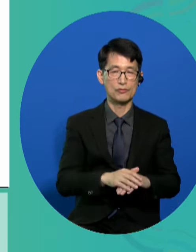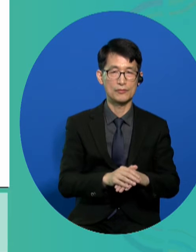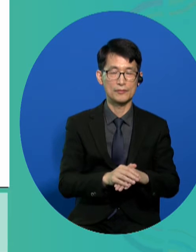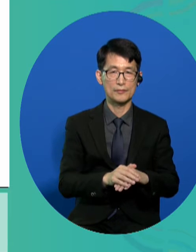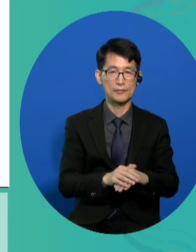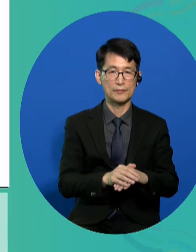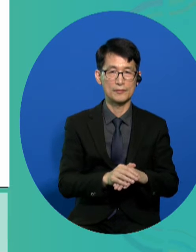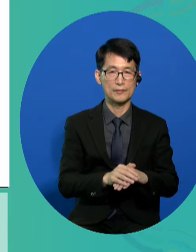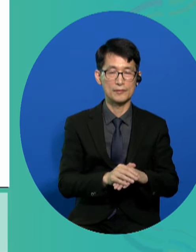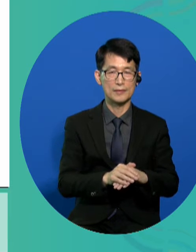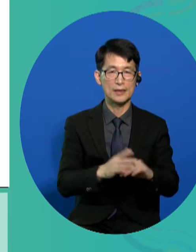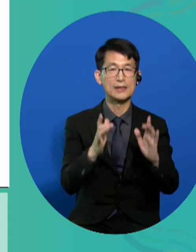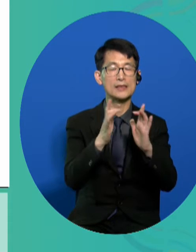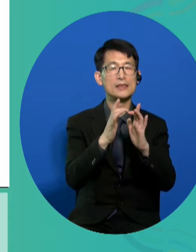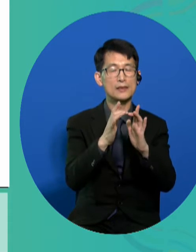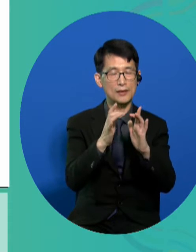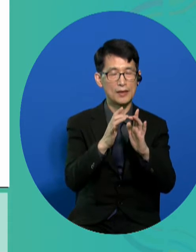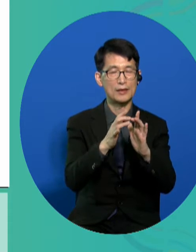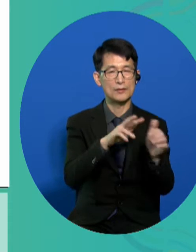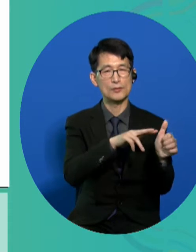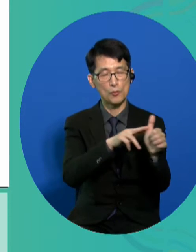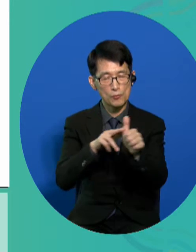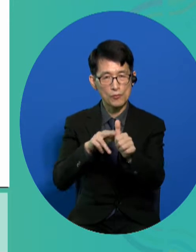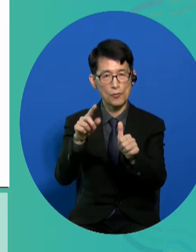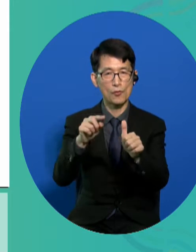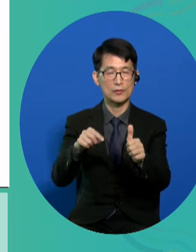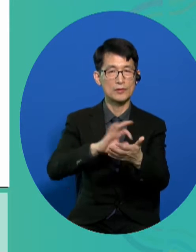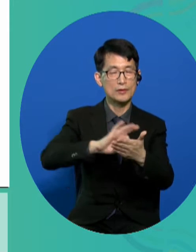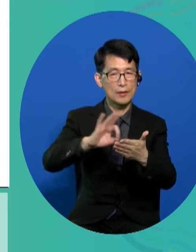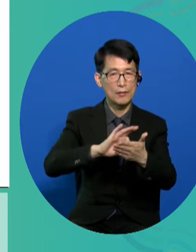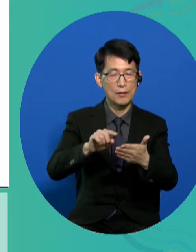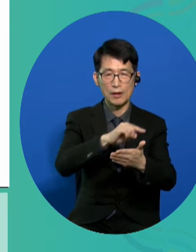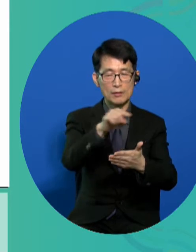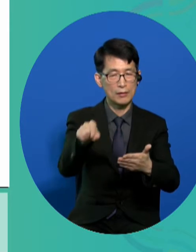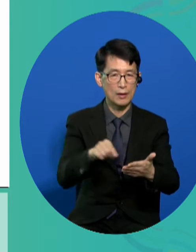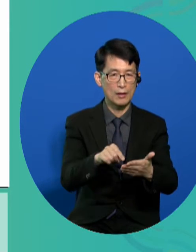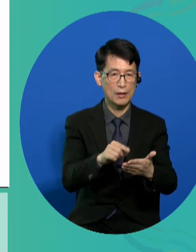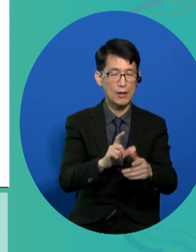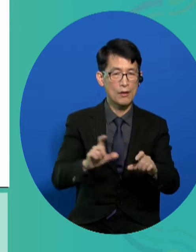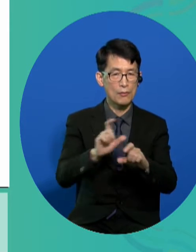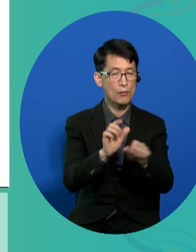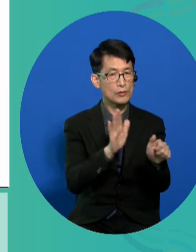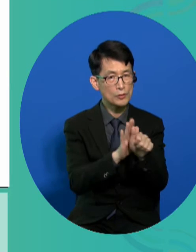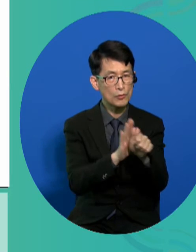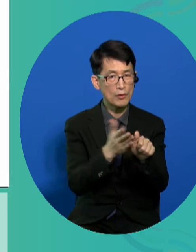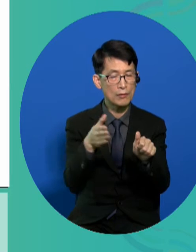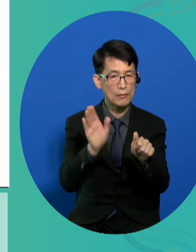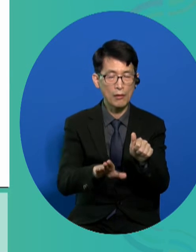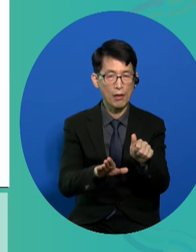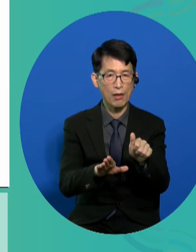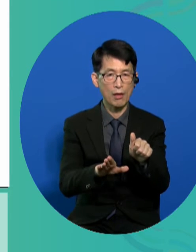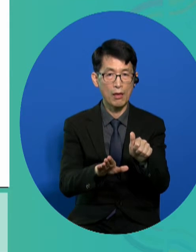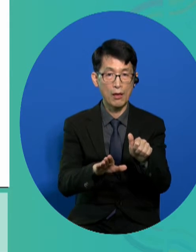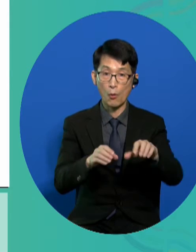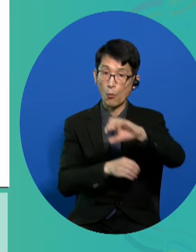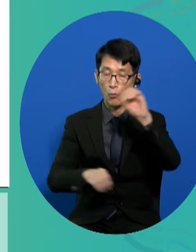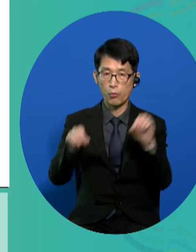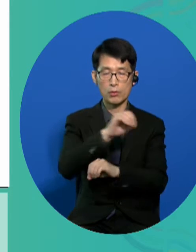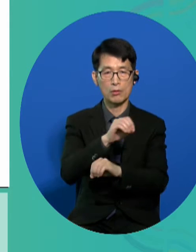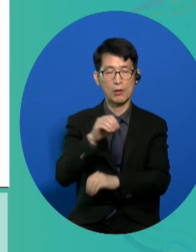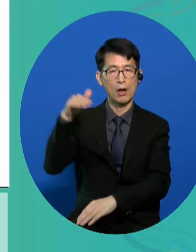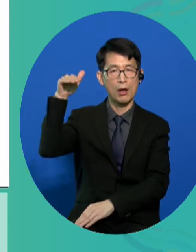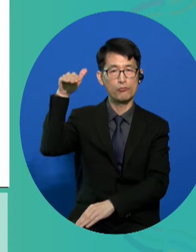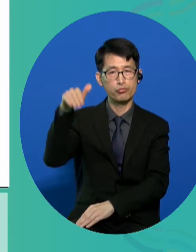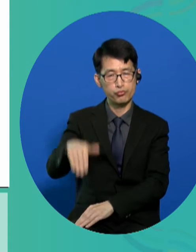정책을 갖추게 되었기를 바랬었습니다만 오히려 결과가 더 악화된 경우도 있습니다. 조사 대상 국가의 46%만이 정부가 접근